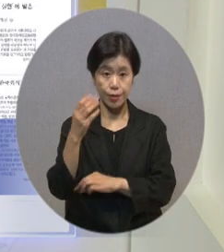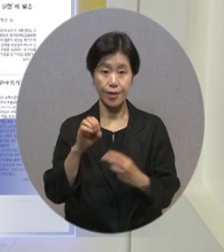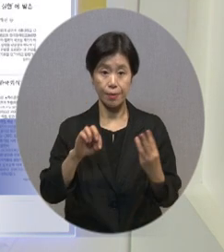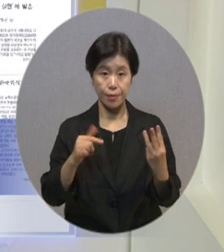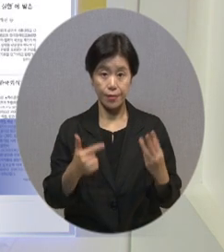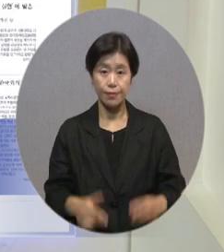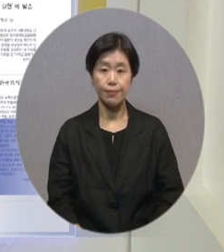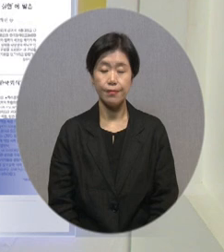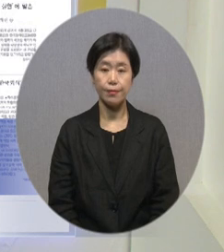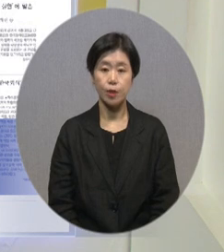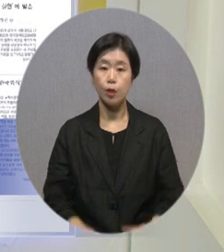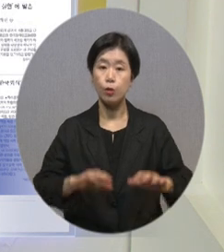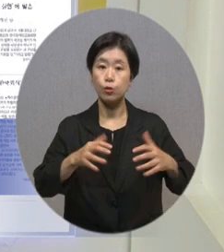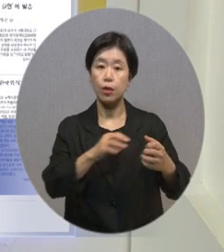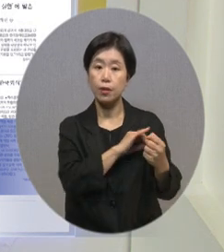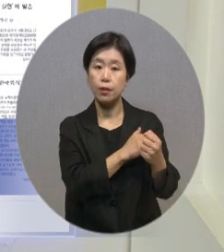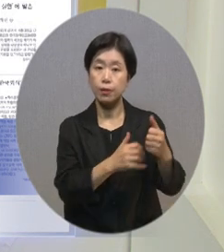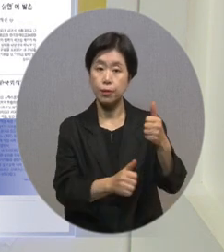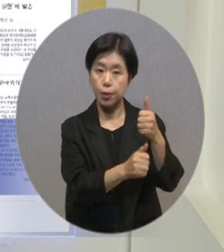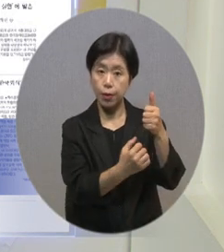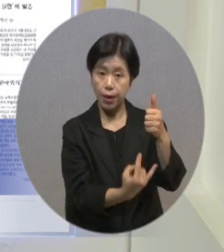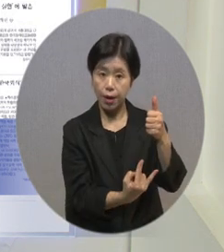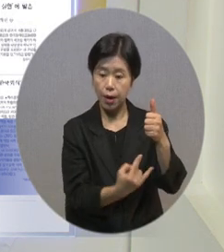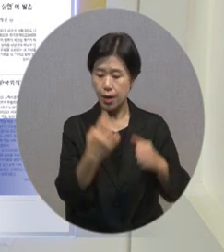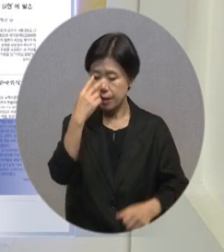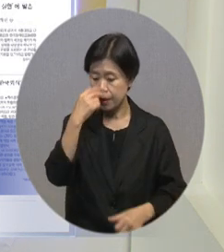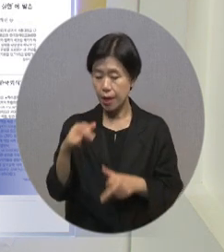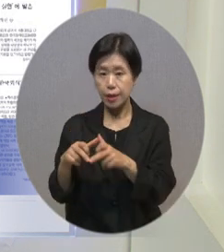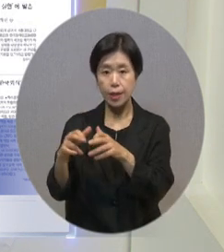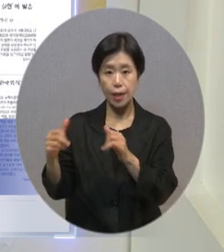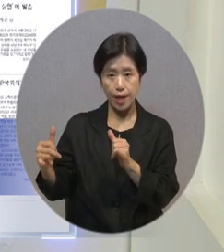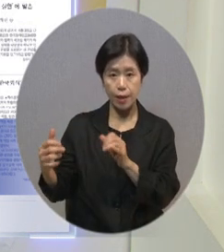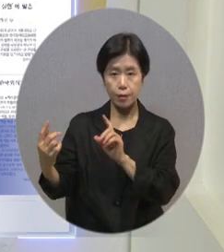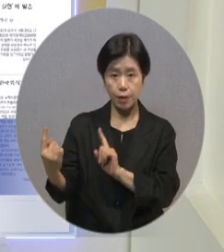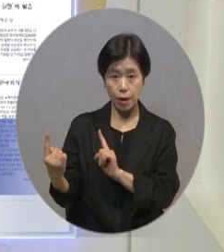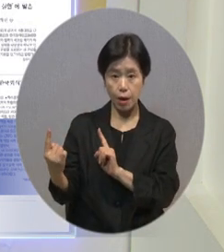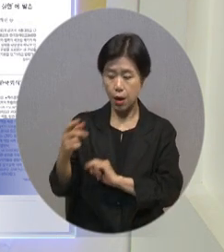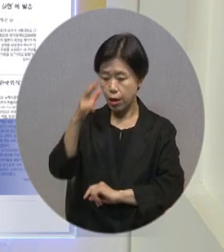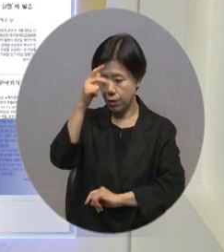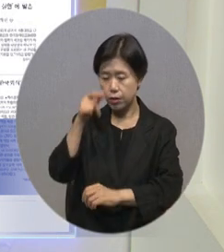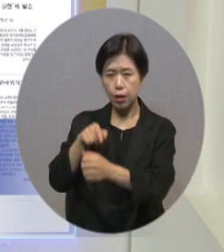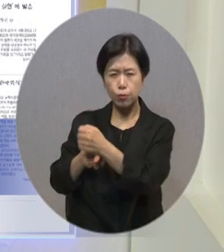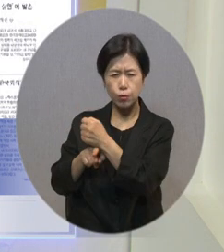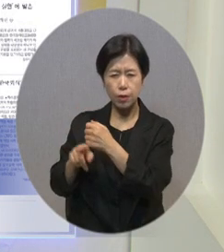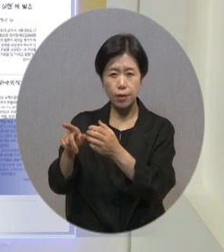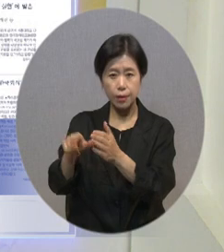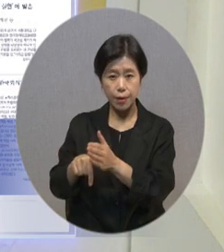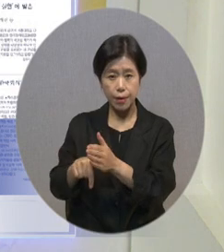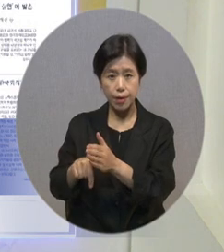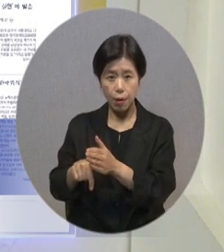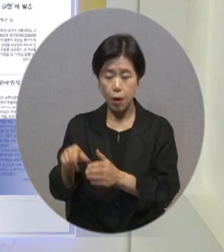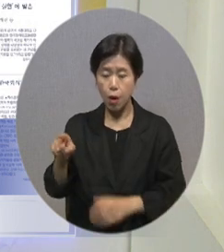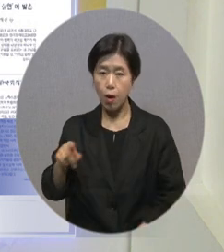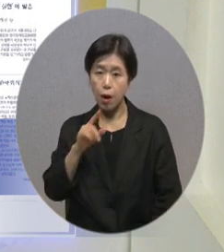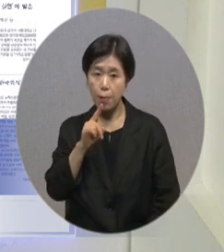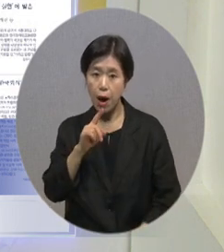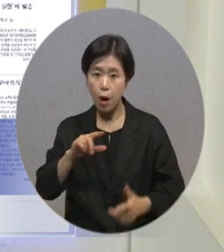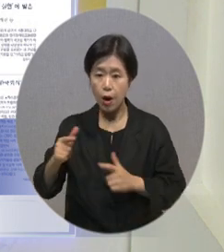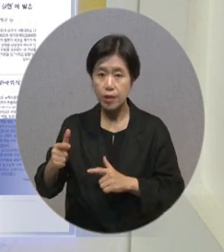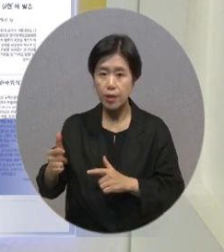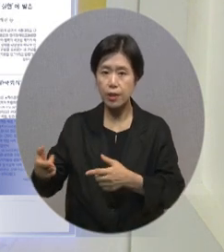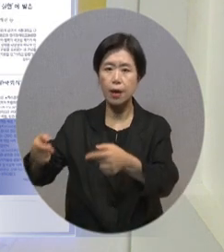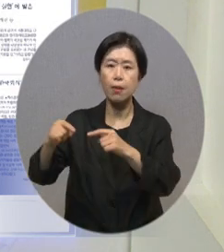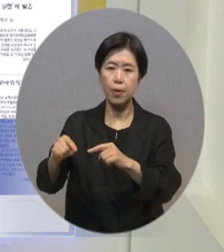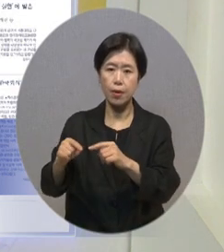3입니다 국가 인권 연회가 시각 장애인을 상대로 경찰조사를 실시할 경우 진술조력인 참여